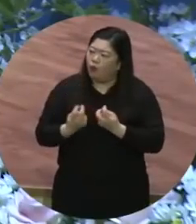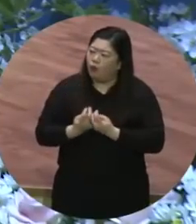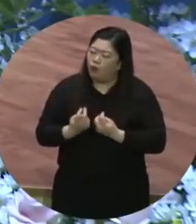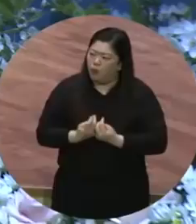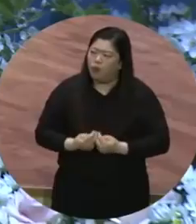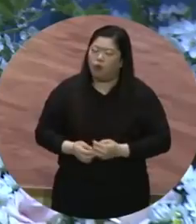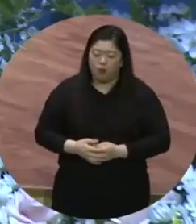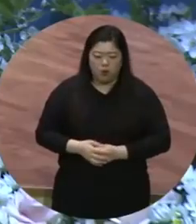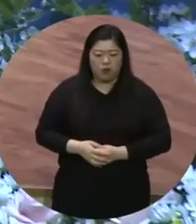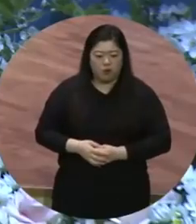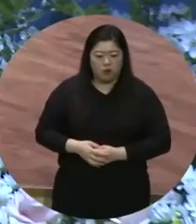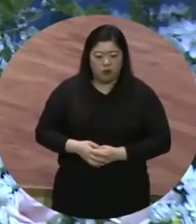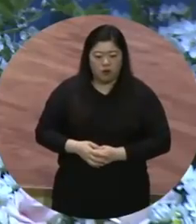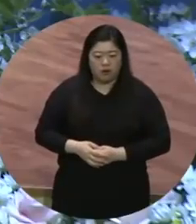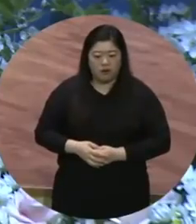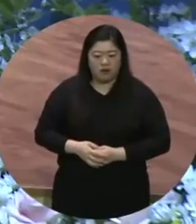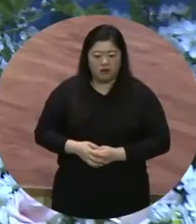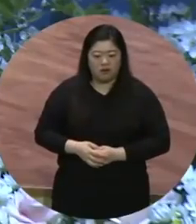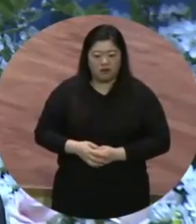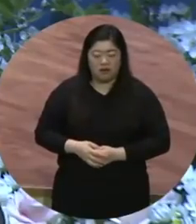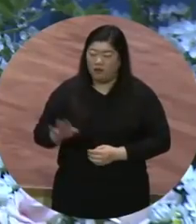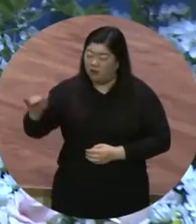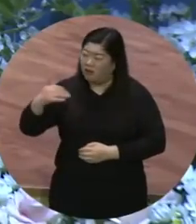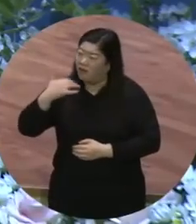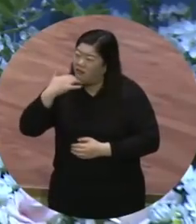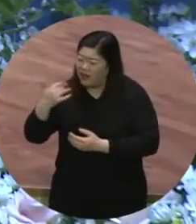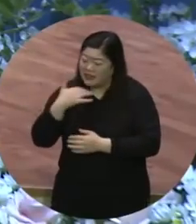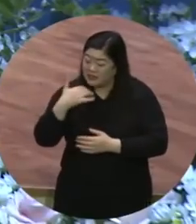살까? 똑같은, 나와 똑같은 환경인데?